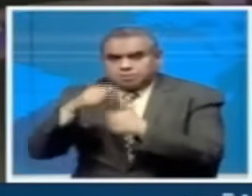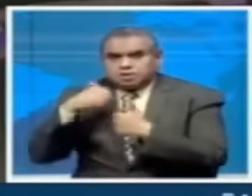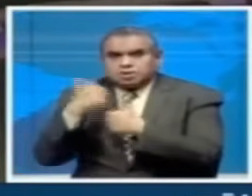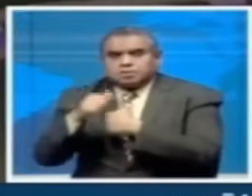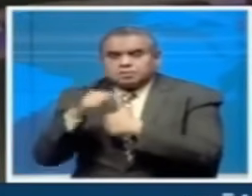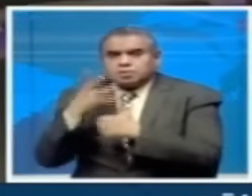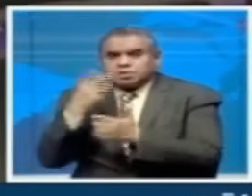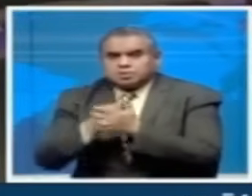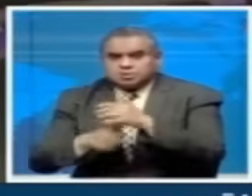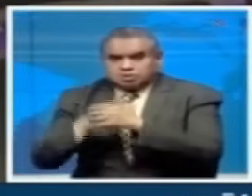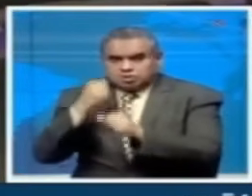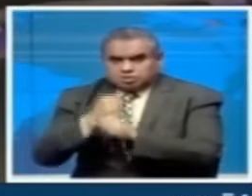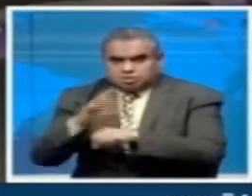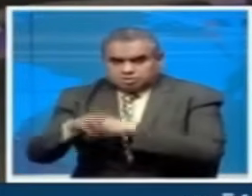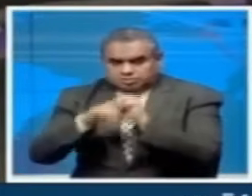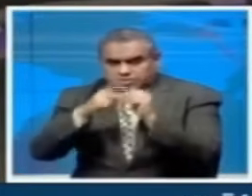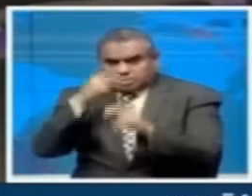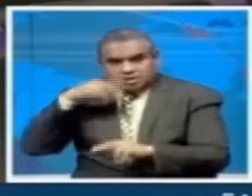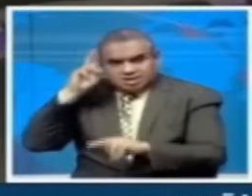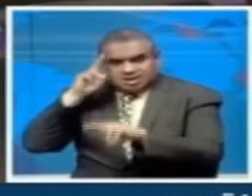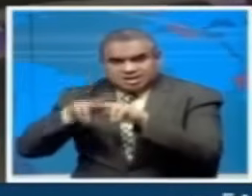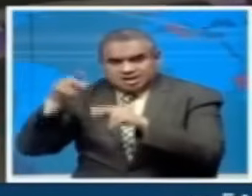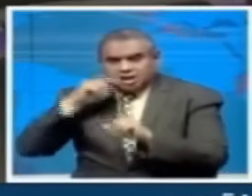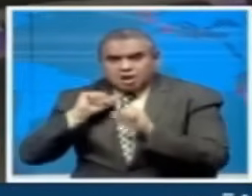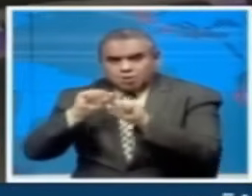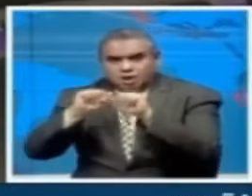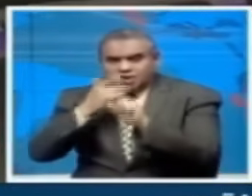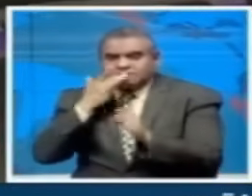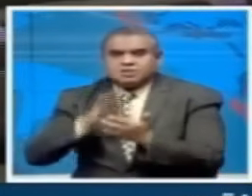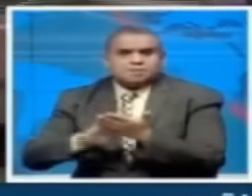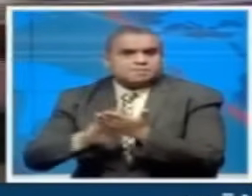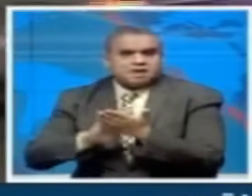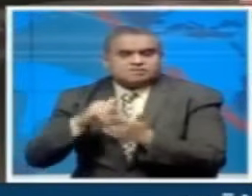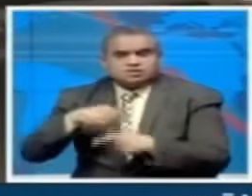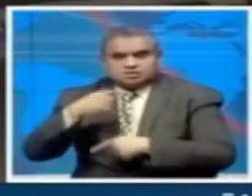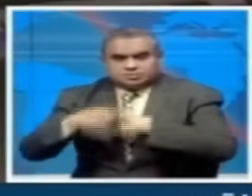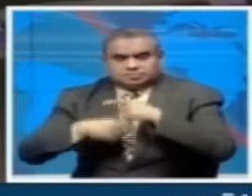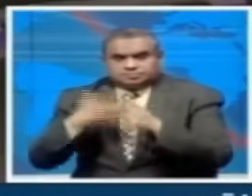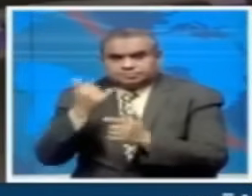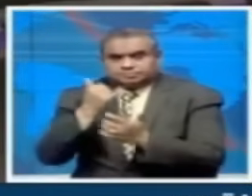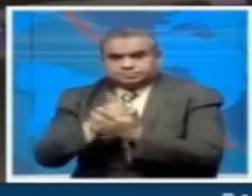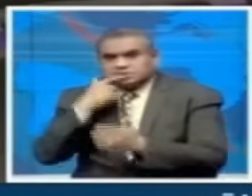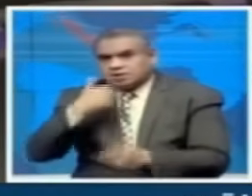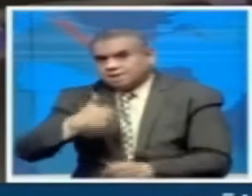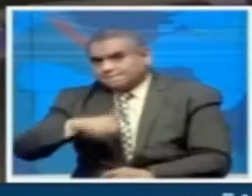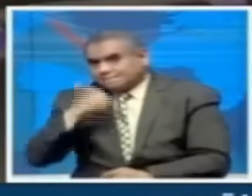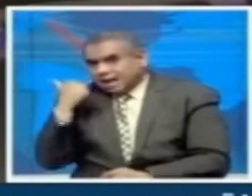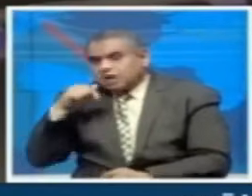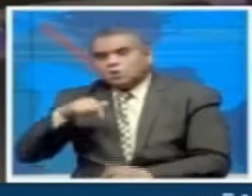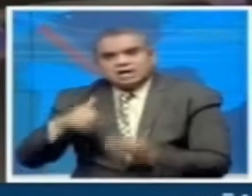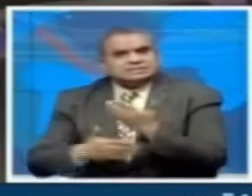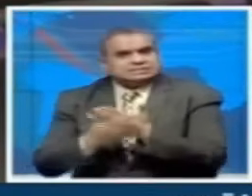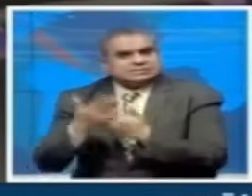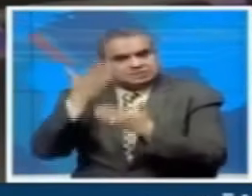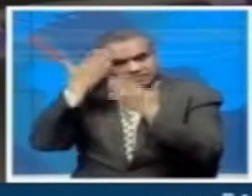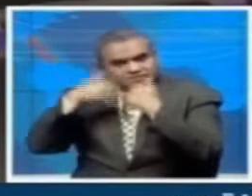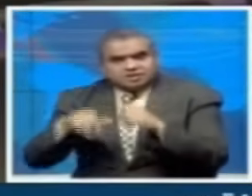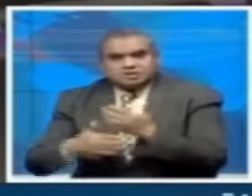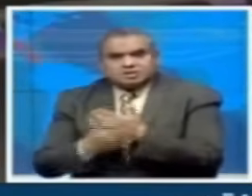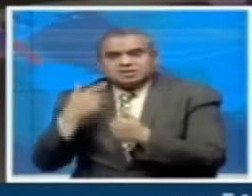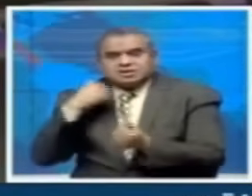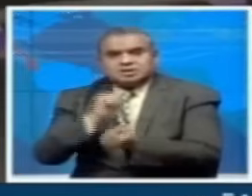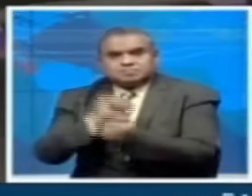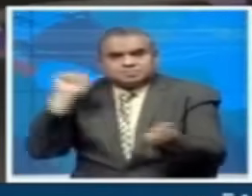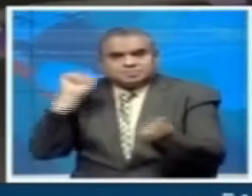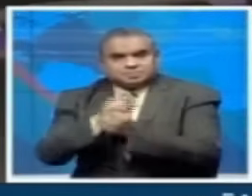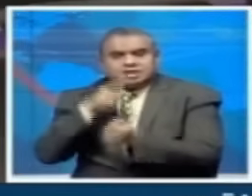عرقلة قوات الاحتلال لدخول المساعدات. هذه العرقلة كانت بالأمس في صفقة تبادل الأسرى،